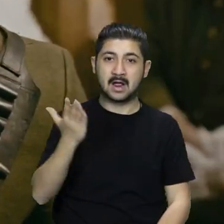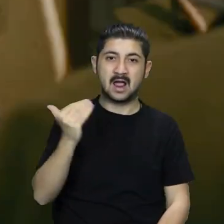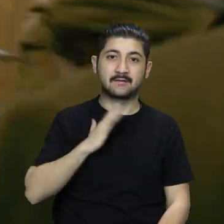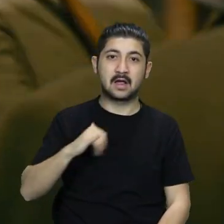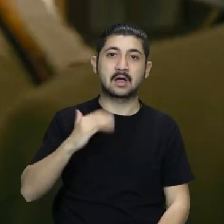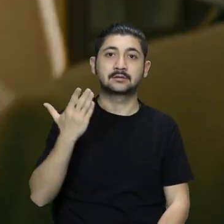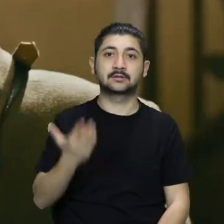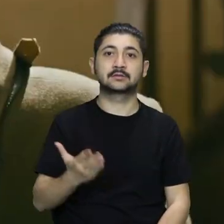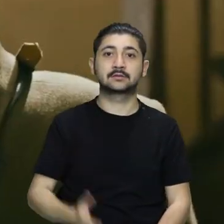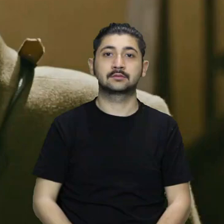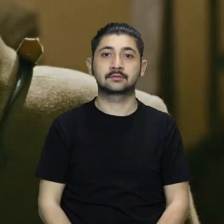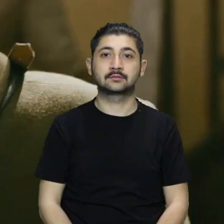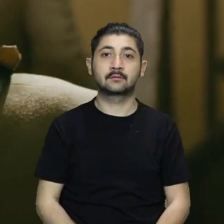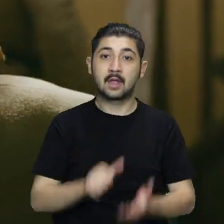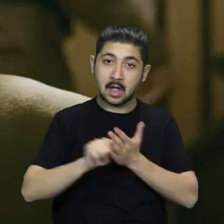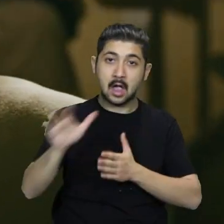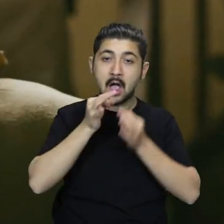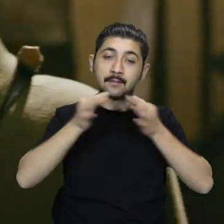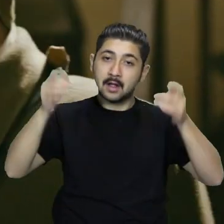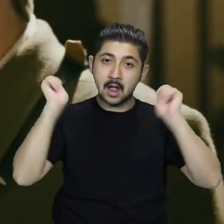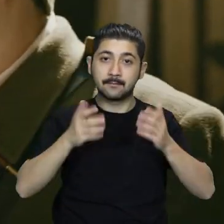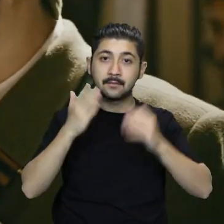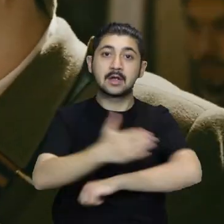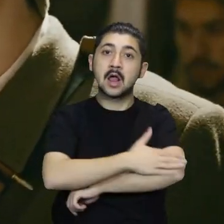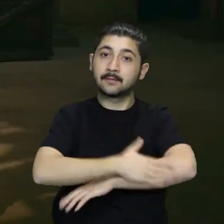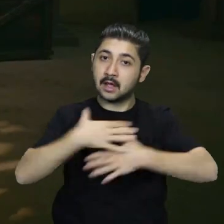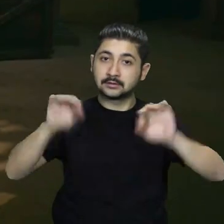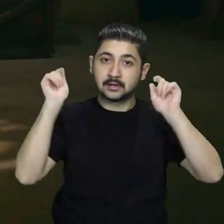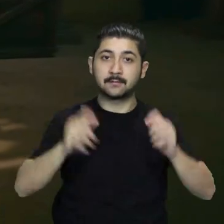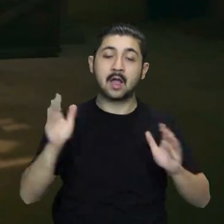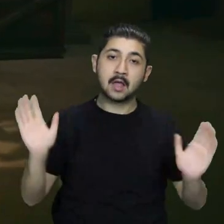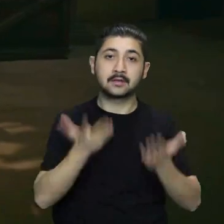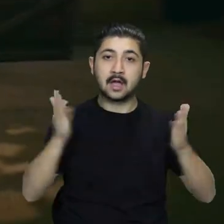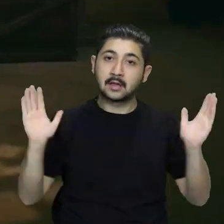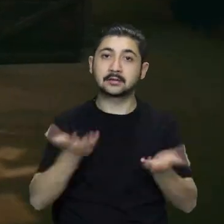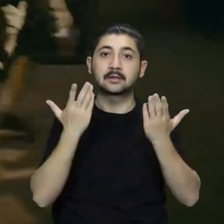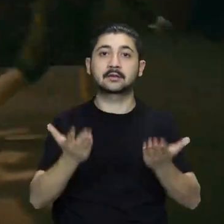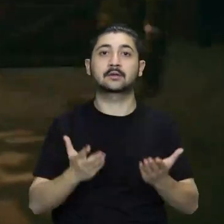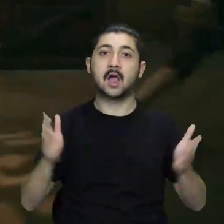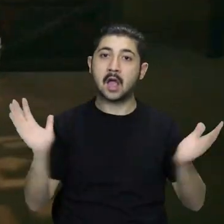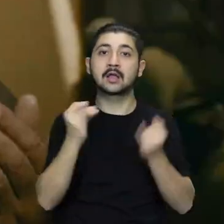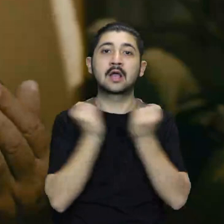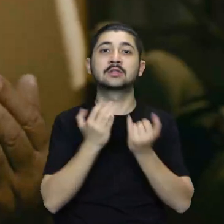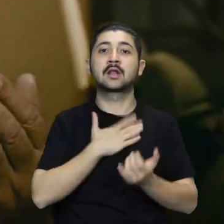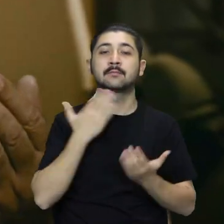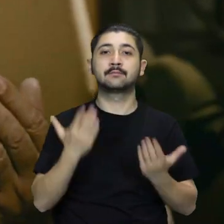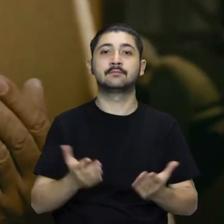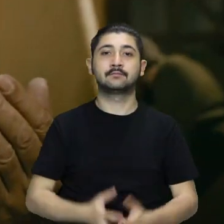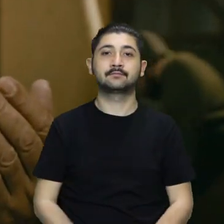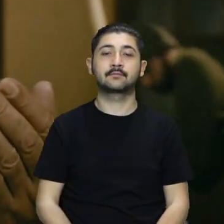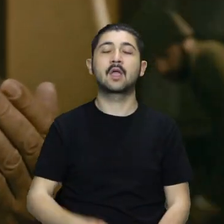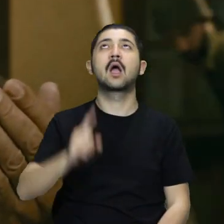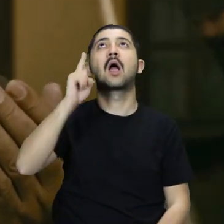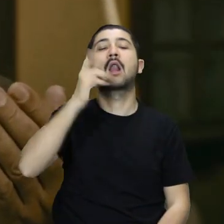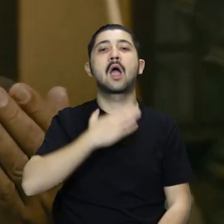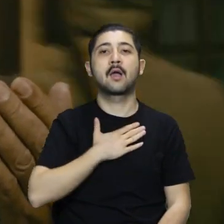Geliyorlar. Herkese haber verin. Yardım hazır olsun. Haydi. Haydi. Haydi kardeşler, haydi. Hüsrev ellerini